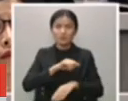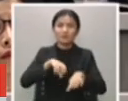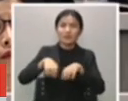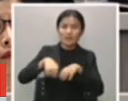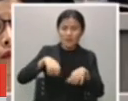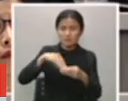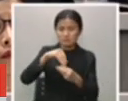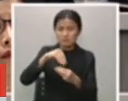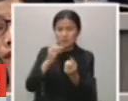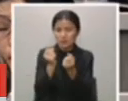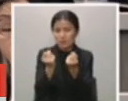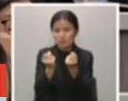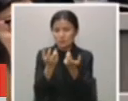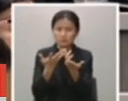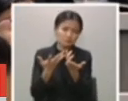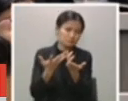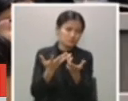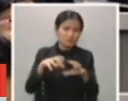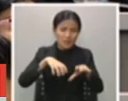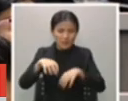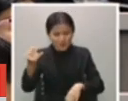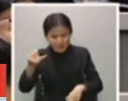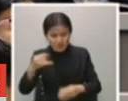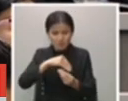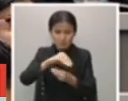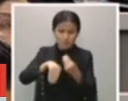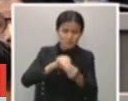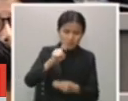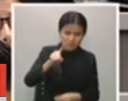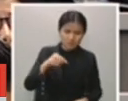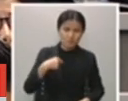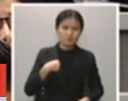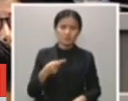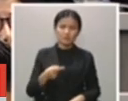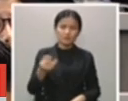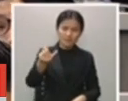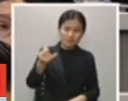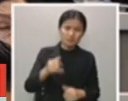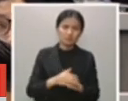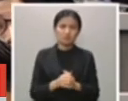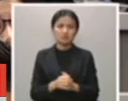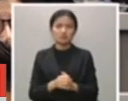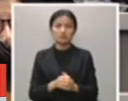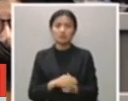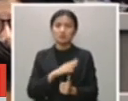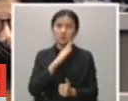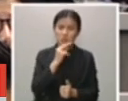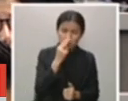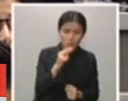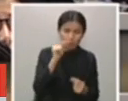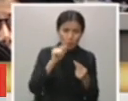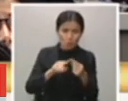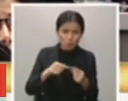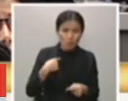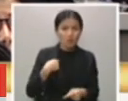สิ่งที่ควรทำไม่ทำสิ่งที่ทำก็ไม่เกิดประโยชน์อะไรกับการกระตุ้นเศรษฐกิจอย่างแท้